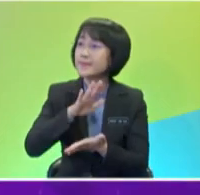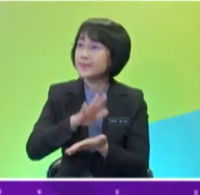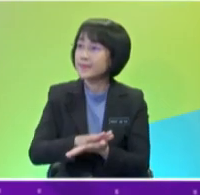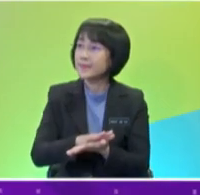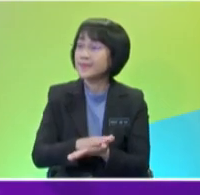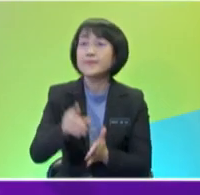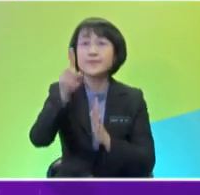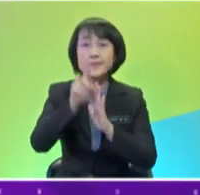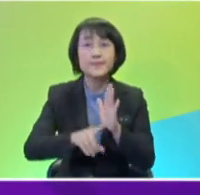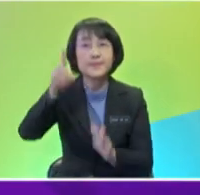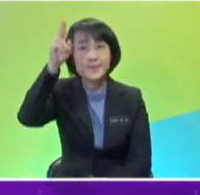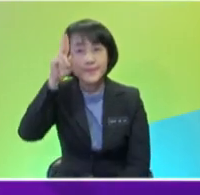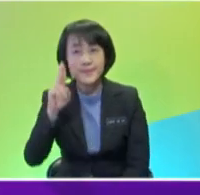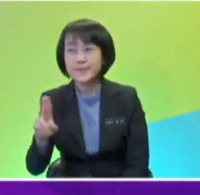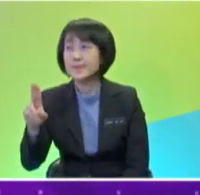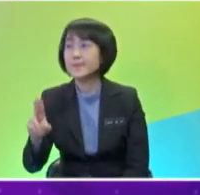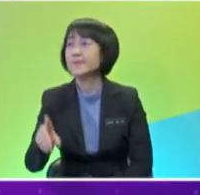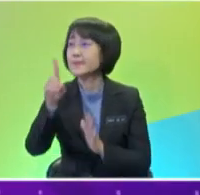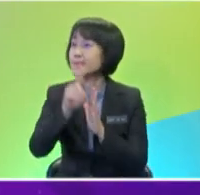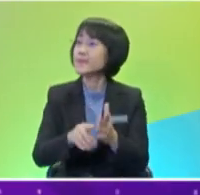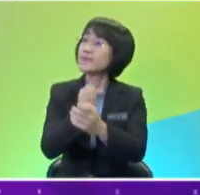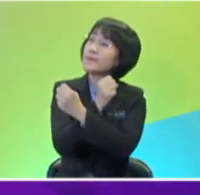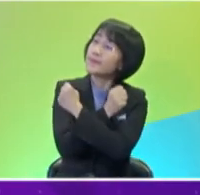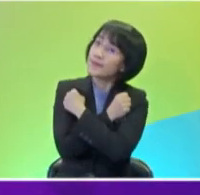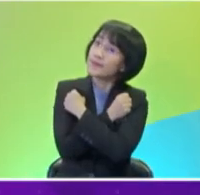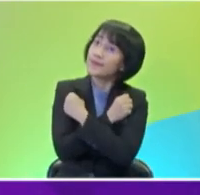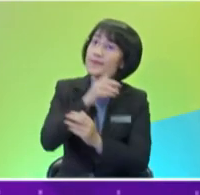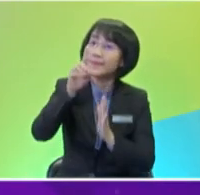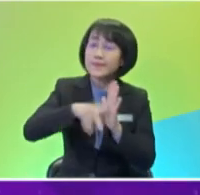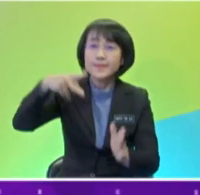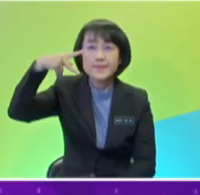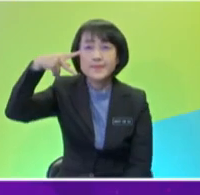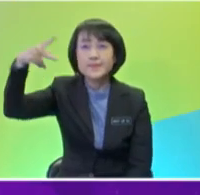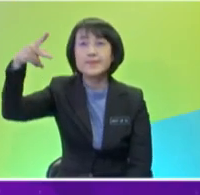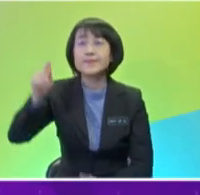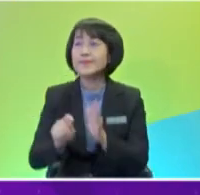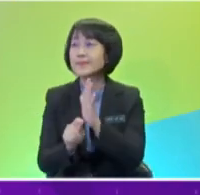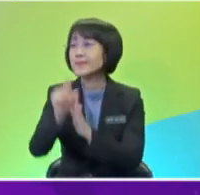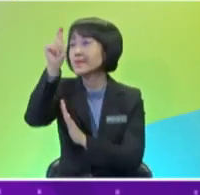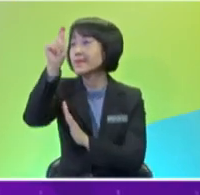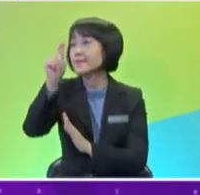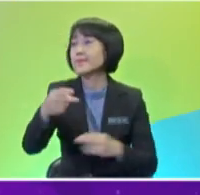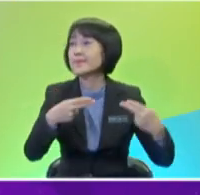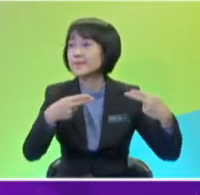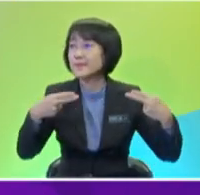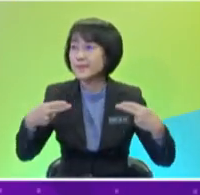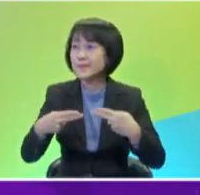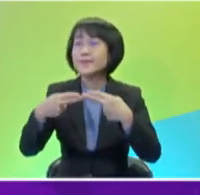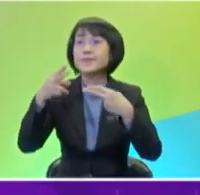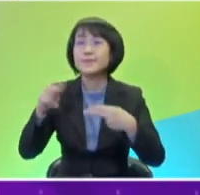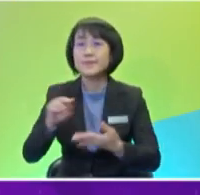dihormati disayangi dipandang tinggi dan juga hubungan